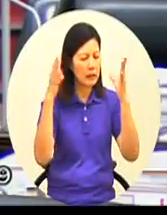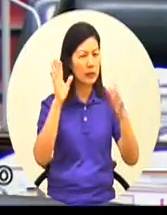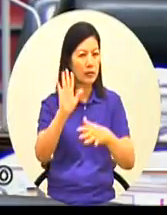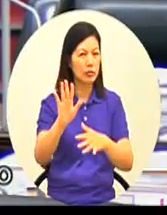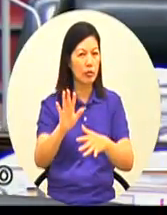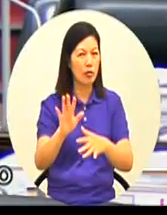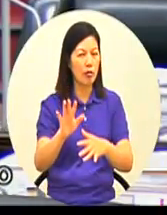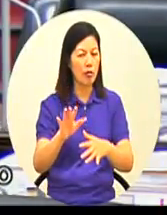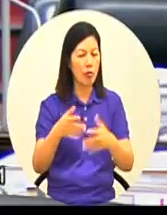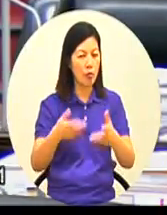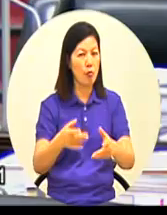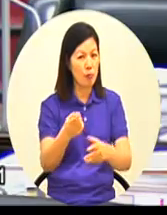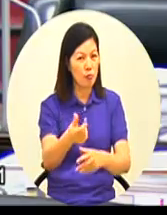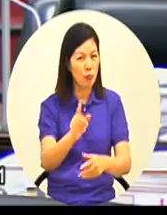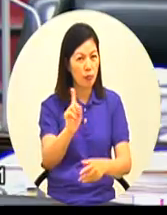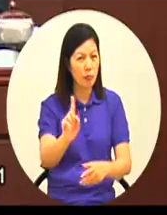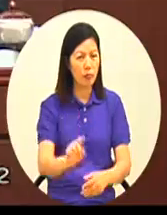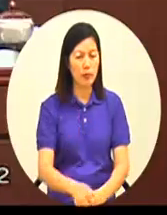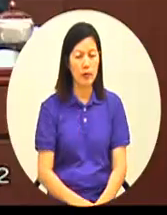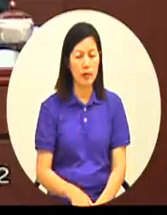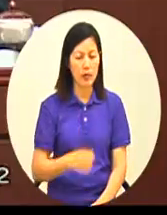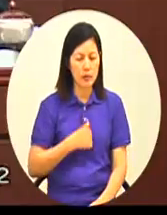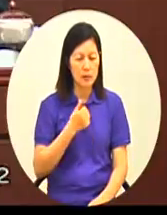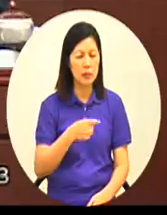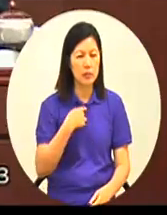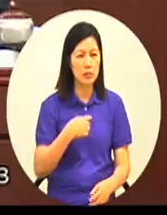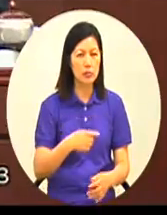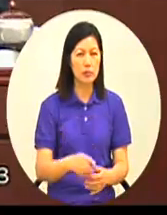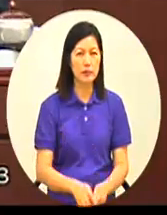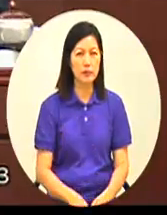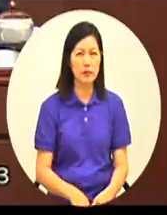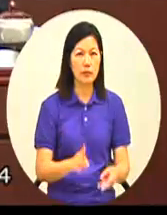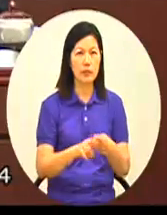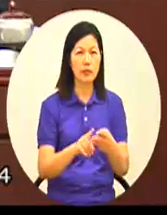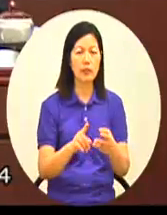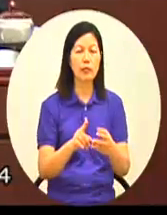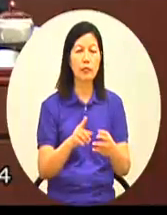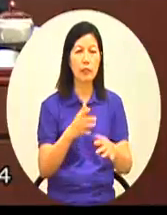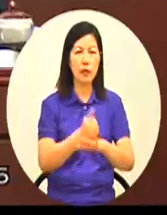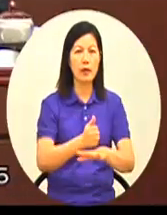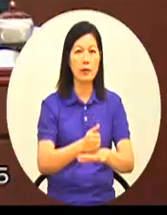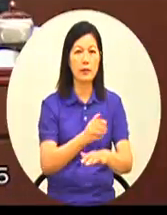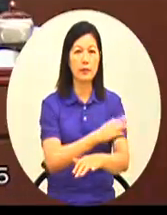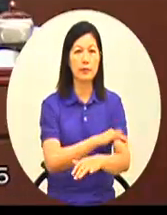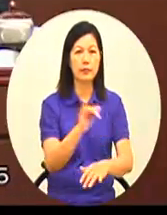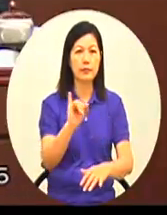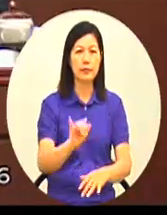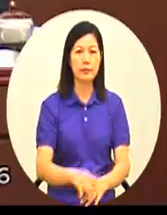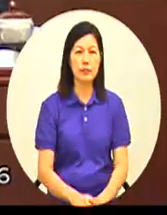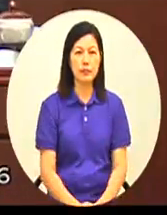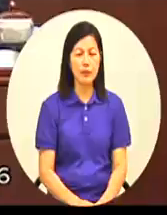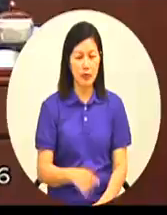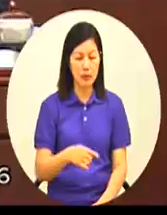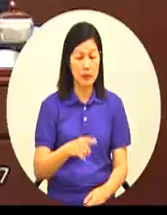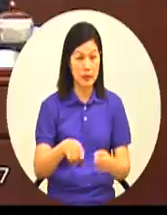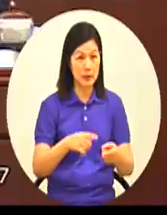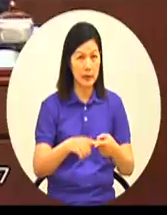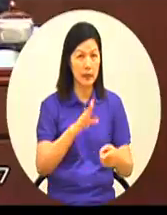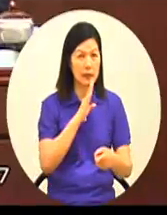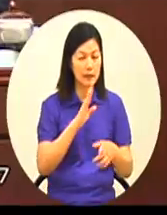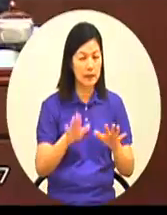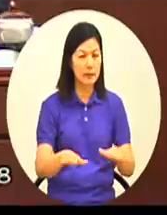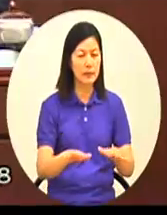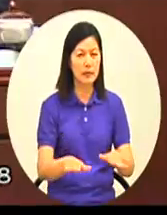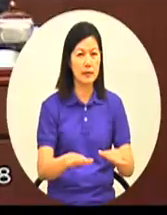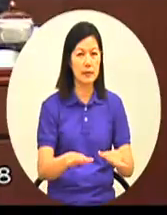点。 其实我想，对不起，主席，还有那个陈议员，我想应该是我们在目前